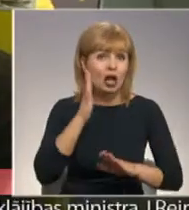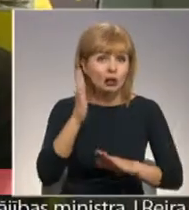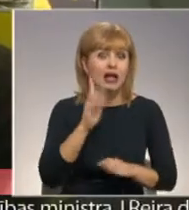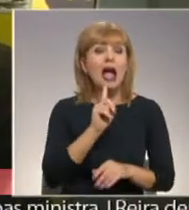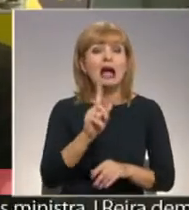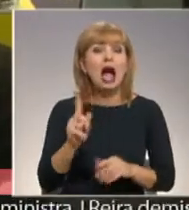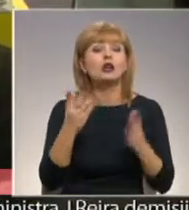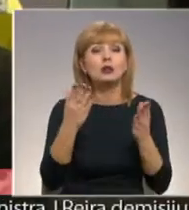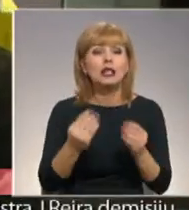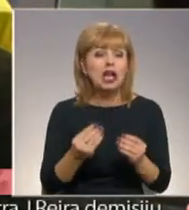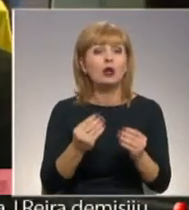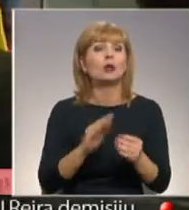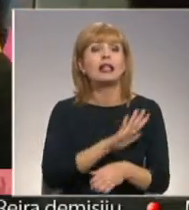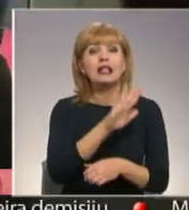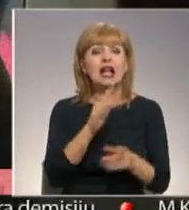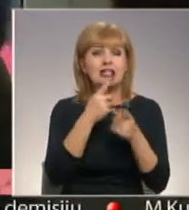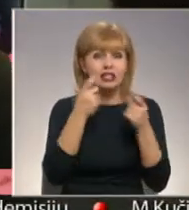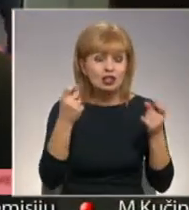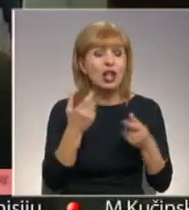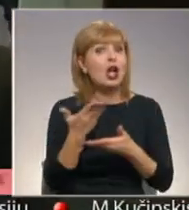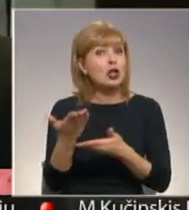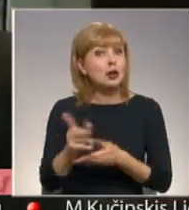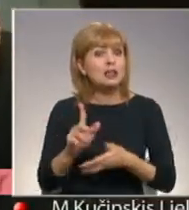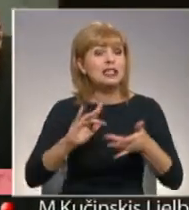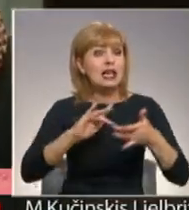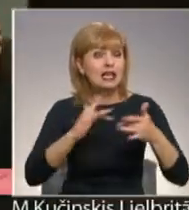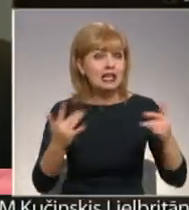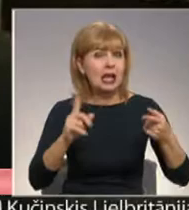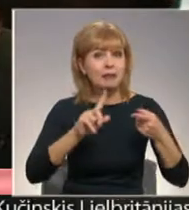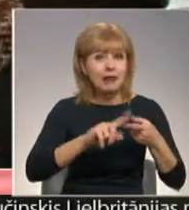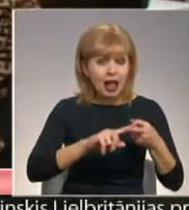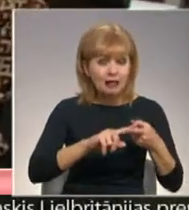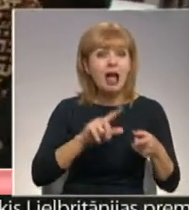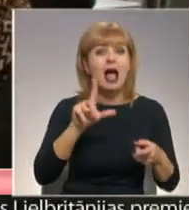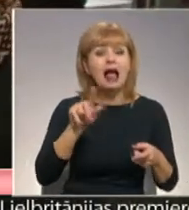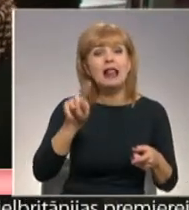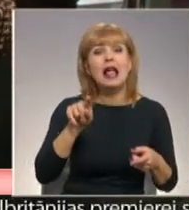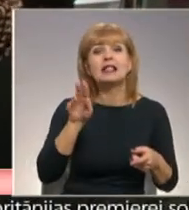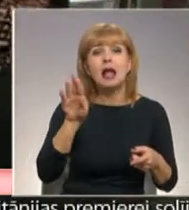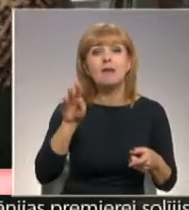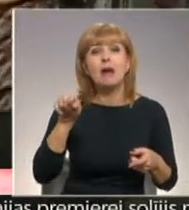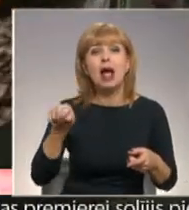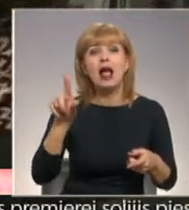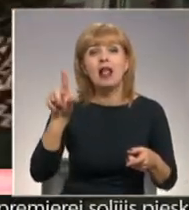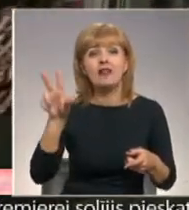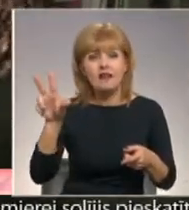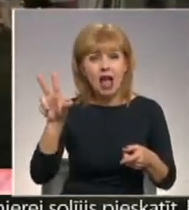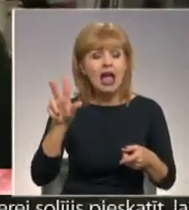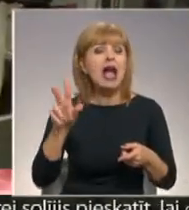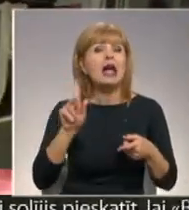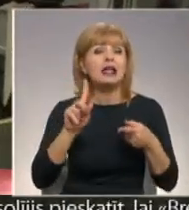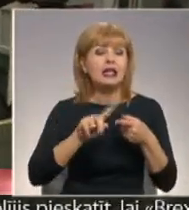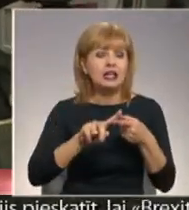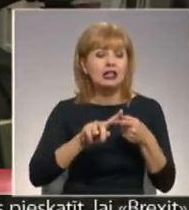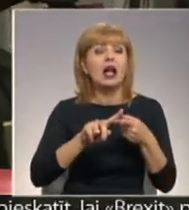dienas ziņās. Savukārt, ja jums ir internet pieslēgums un sekojat portālam LSML, LV tur diennakti tiešraida no